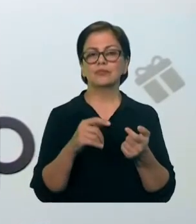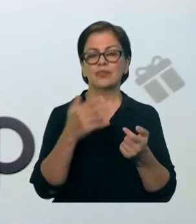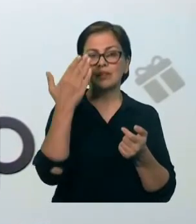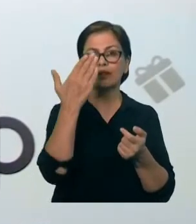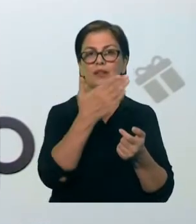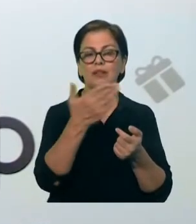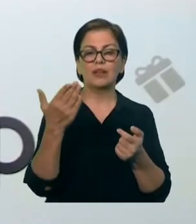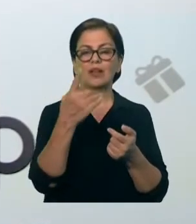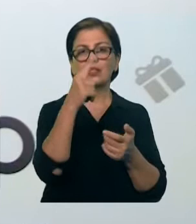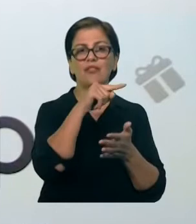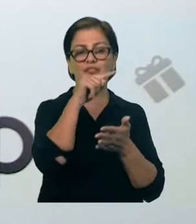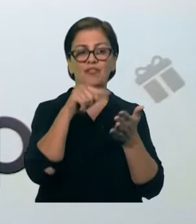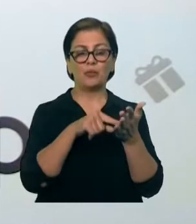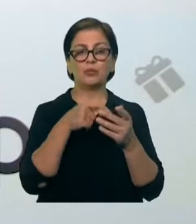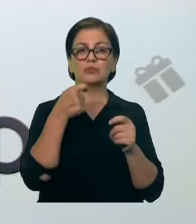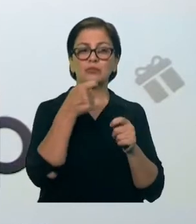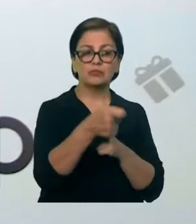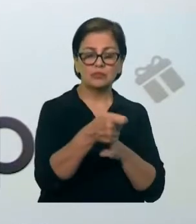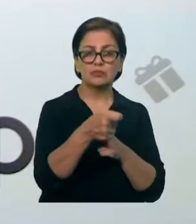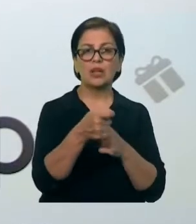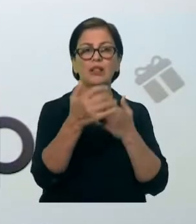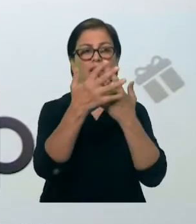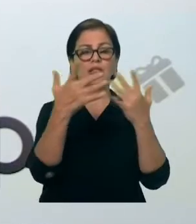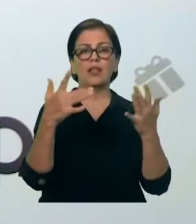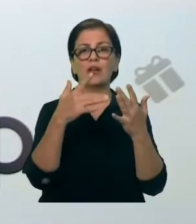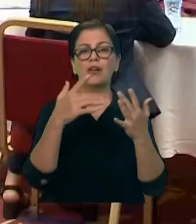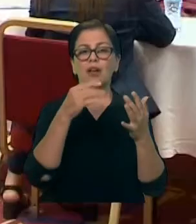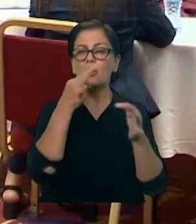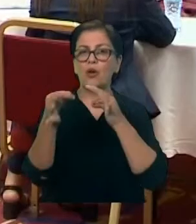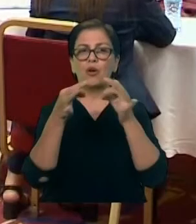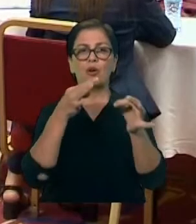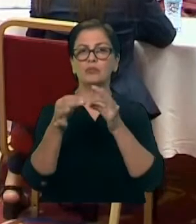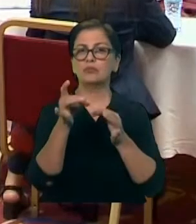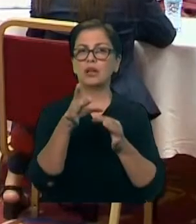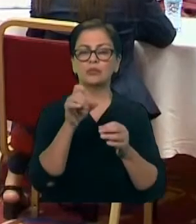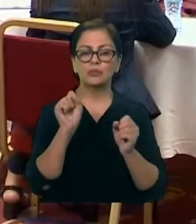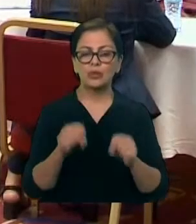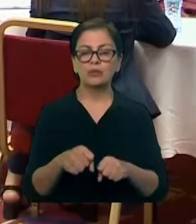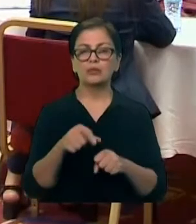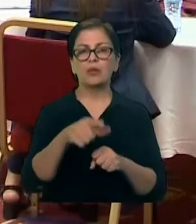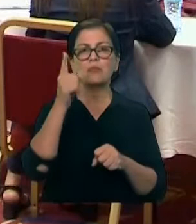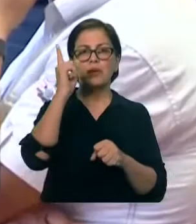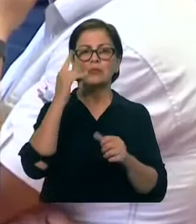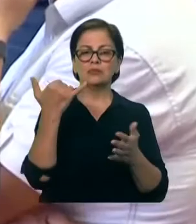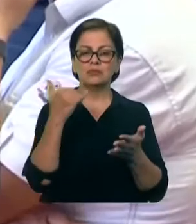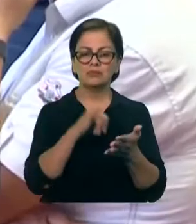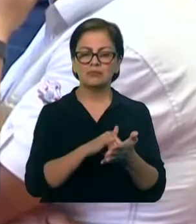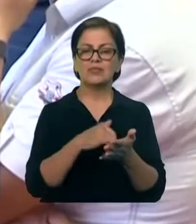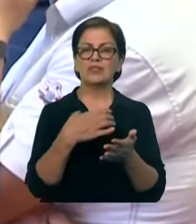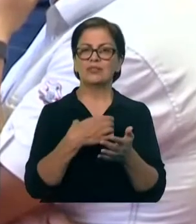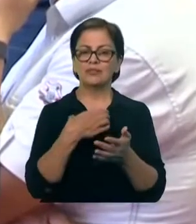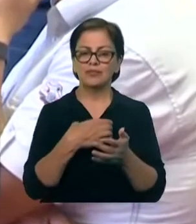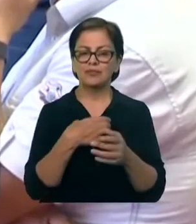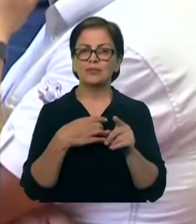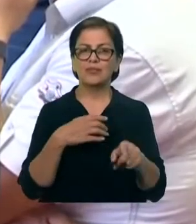vətəndaşlar bir sorğu verdikdə bir neçə sığorta şirkətindən sorğularına cavab alırlar. Tədbirdə Garant Sığorta mobil tətbiqini və Garant Sığorta Agentinin geniş xidmət